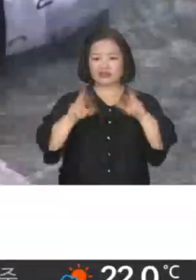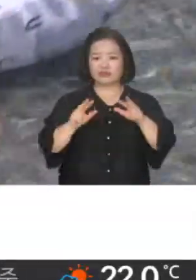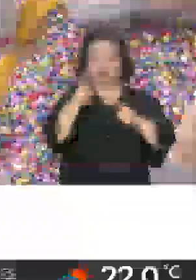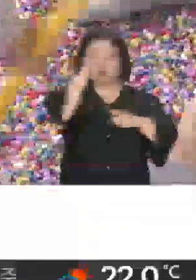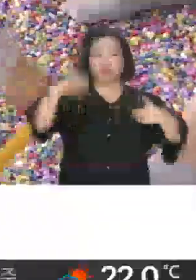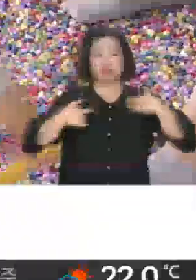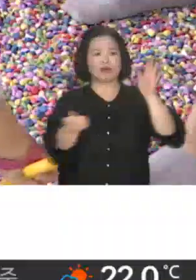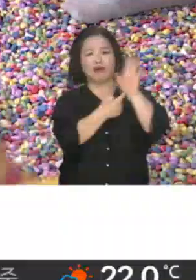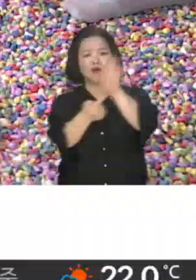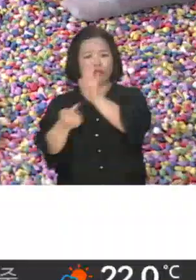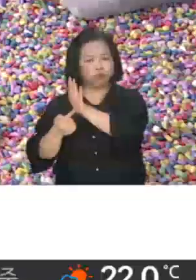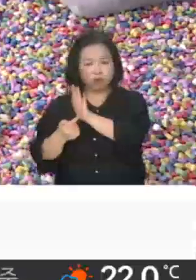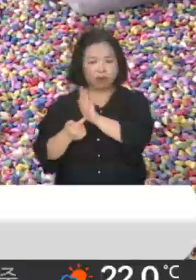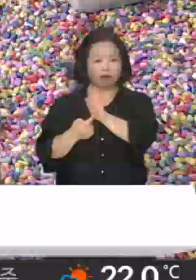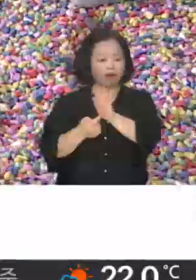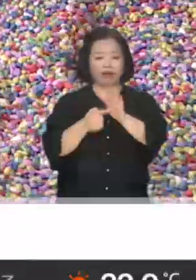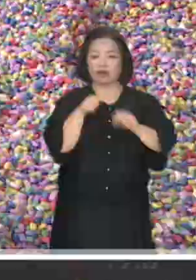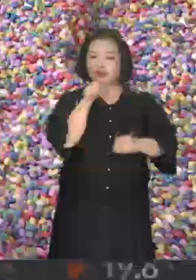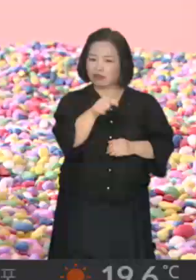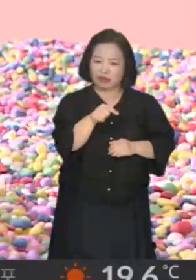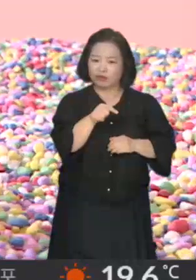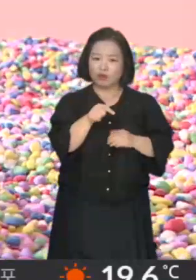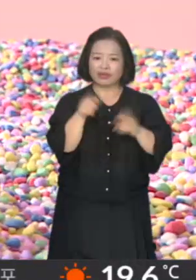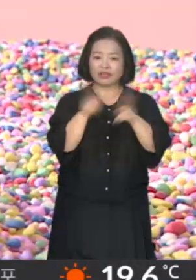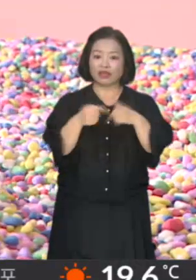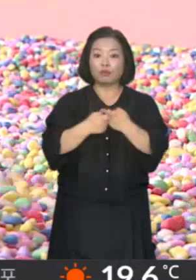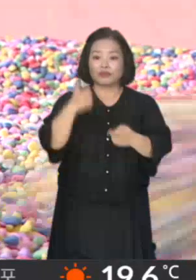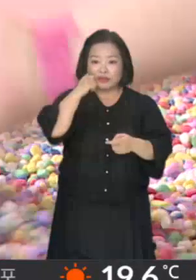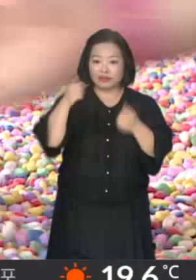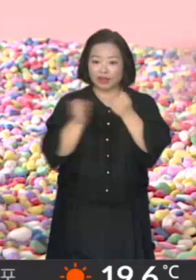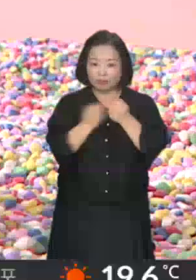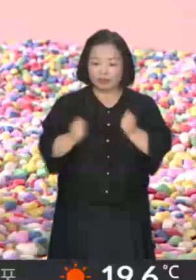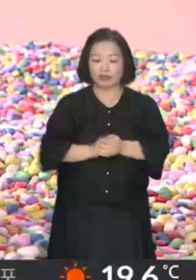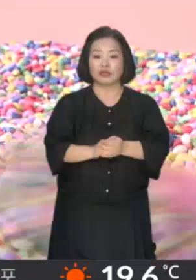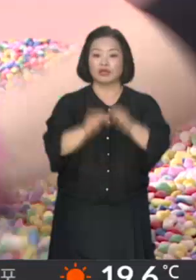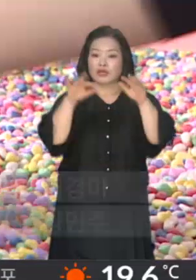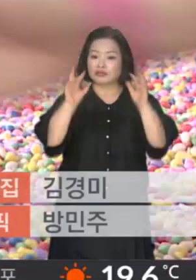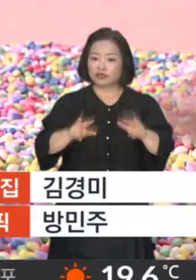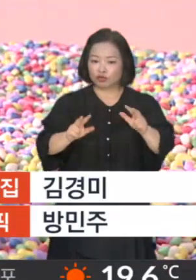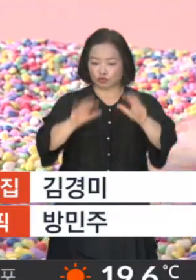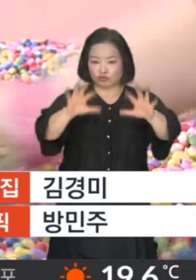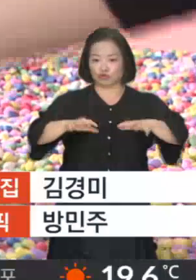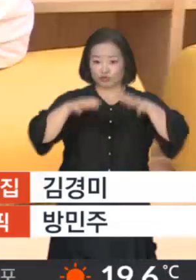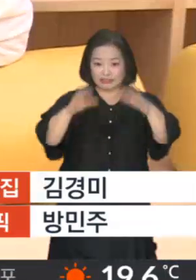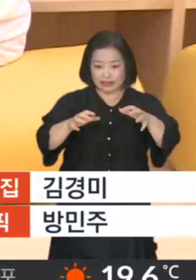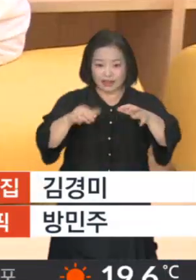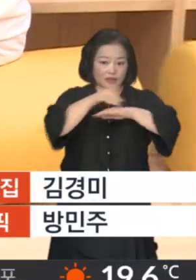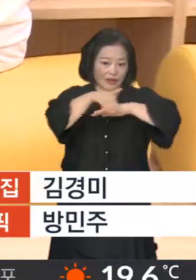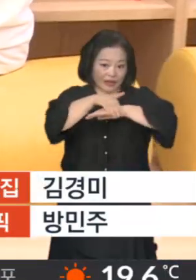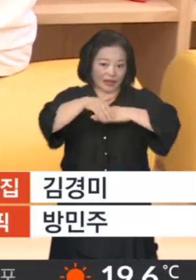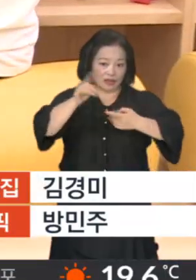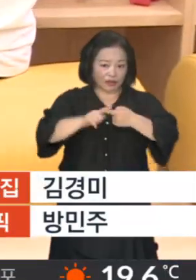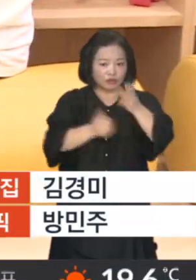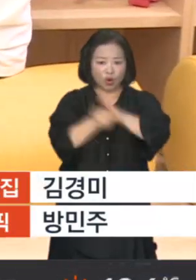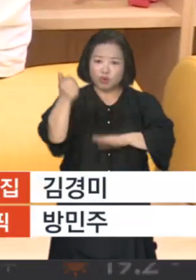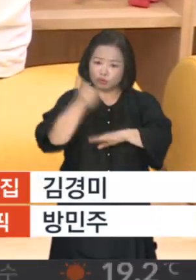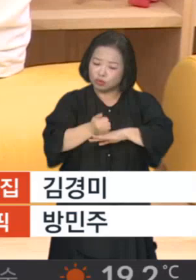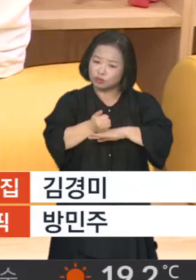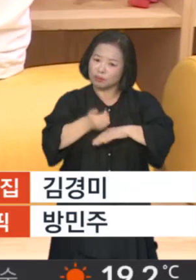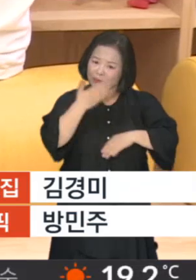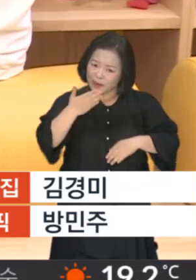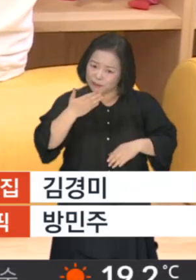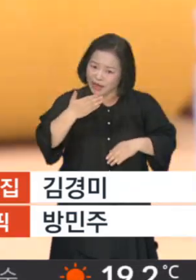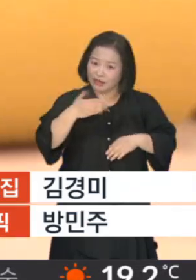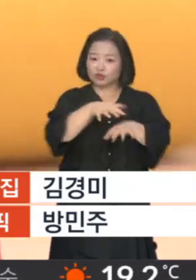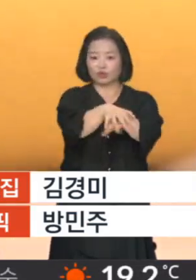않는 저출생 대응기획부가 출산율 반등이라는 국가적 어젠다를 성공적으로 실행할 수 있는